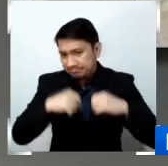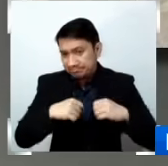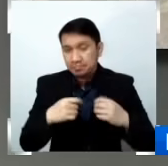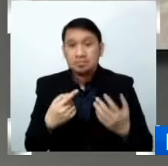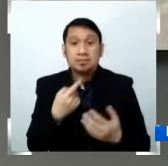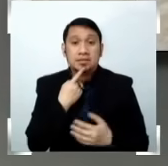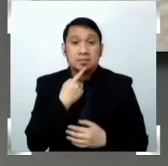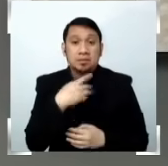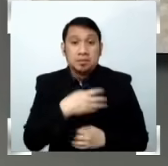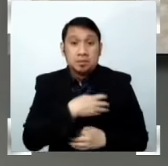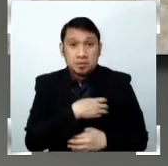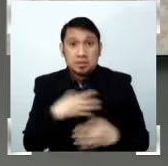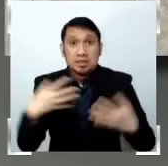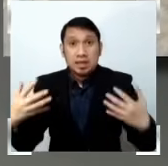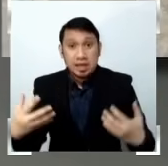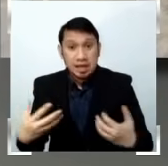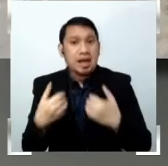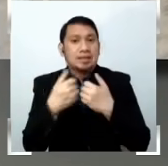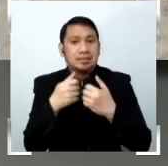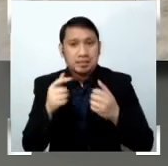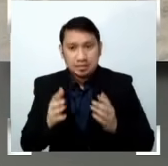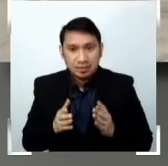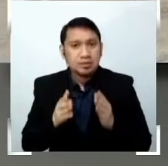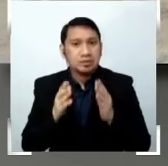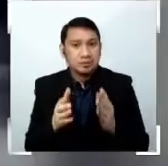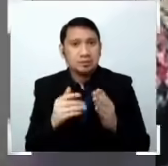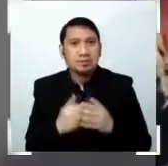accident prone ang pinangyarihan ng aksidente.